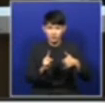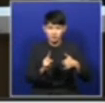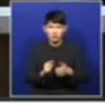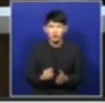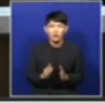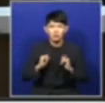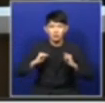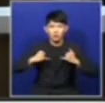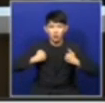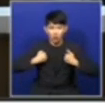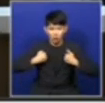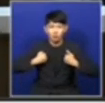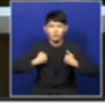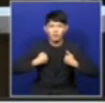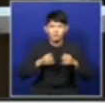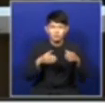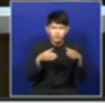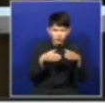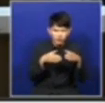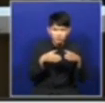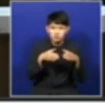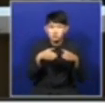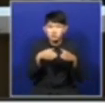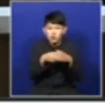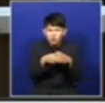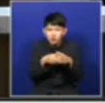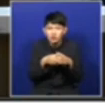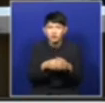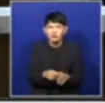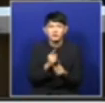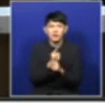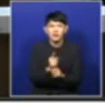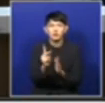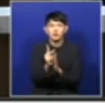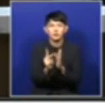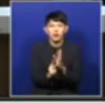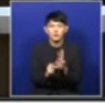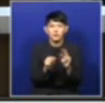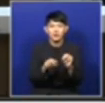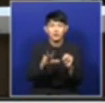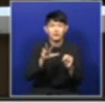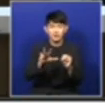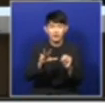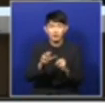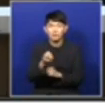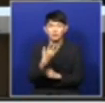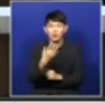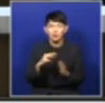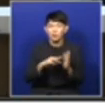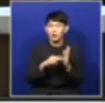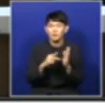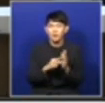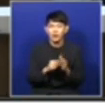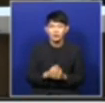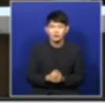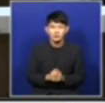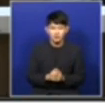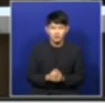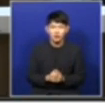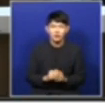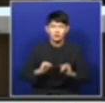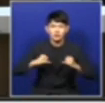กอบการวิสาหกิจขนาดกลางขนาดย่อมในมาตรา3ที่ระบุว่าให้หมายถึงผู้ประกอบวิสาหกิจขนาดกลางขน